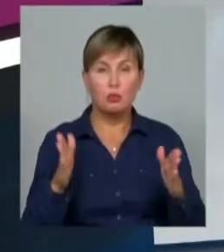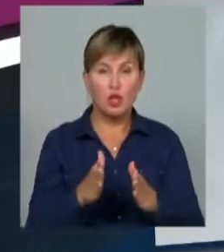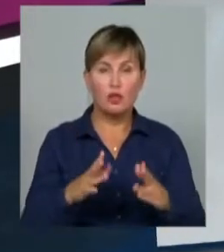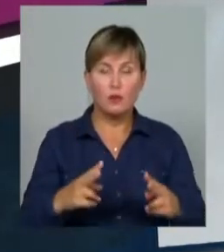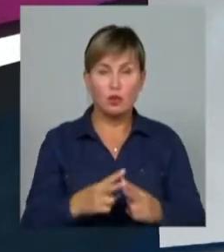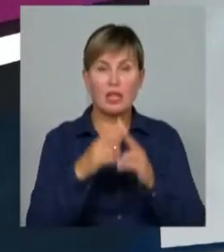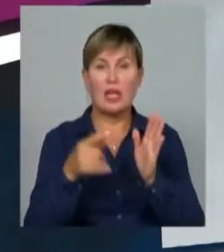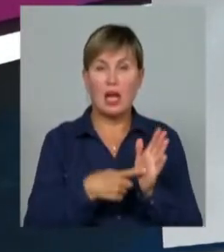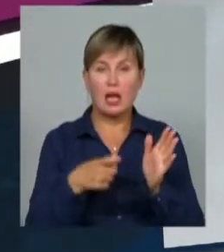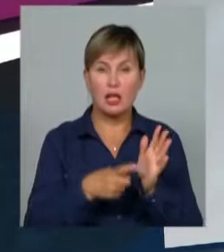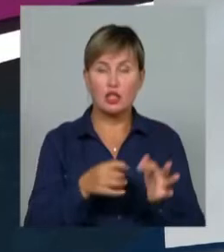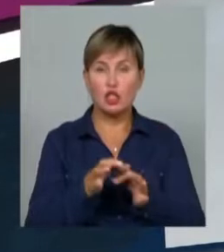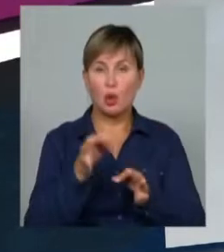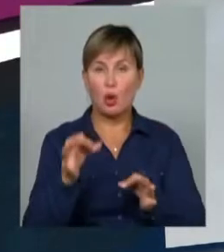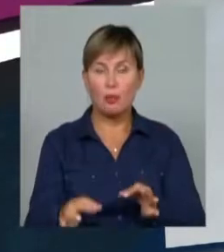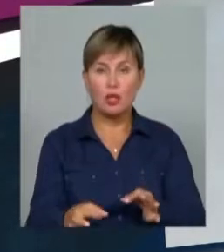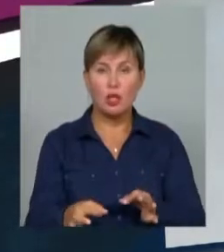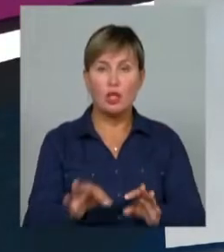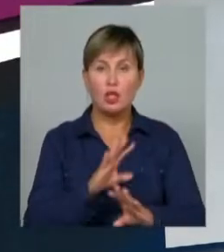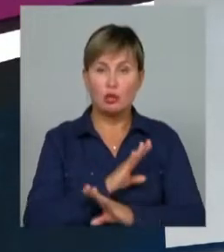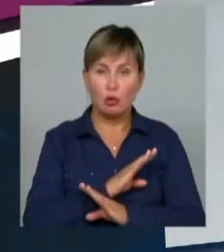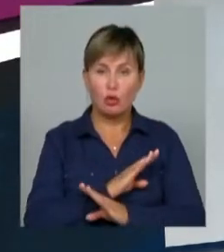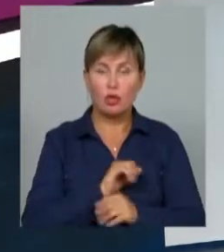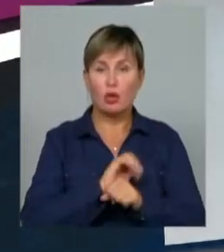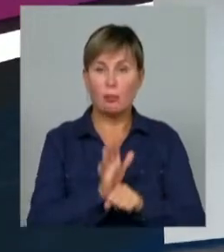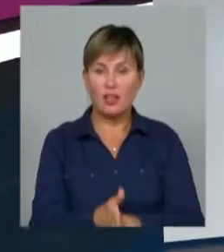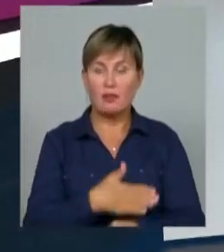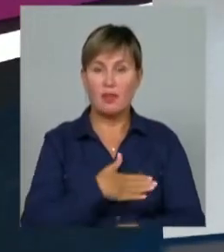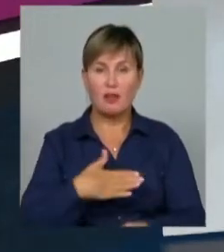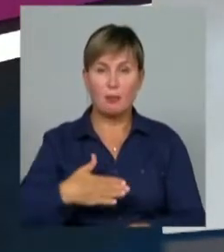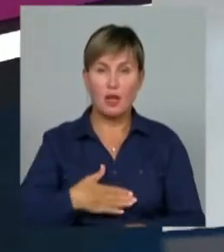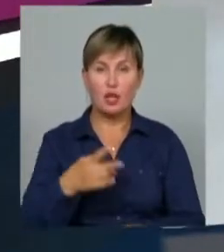Нур-Султане и Карагандинской области. Жертвами ковида и пневмонии